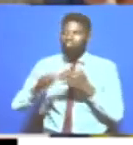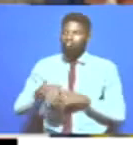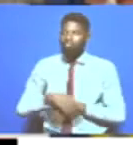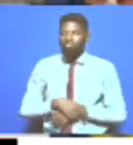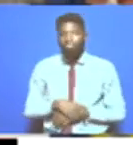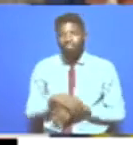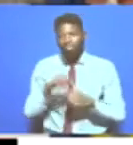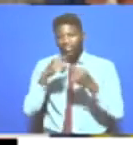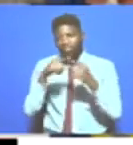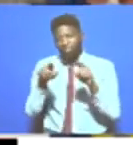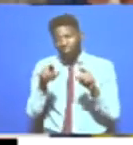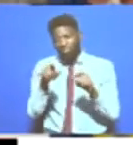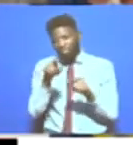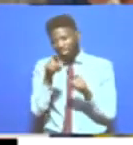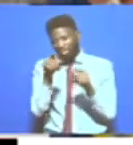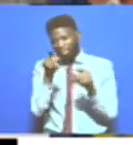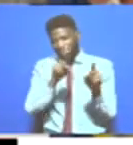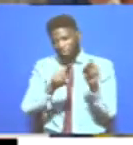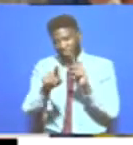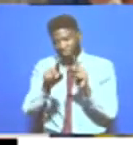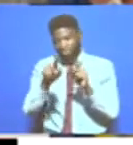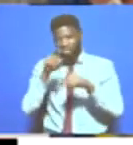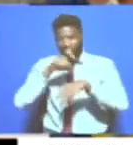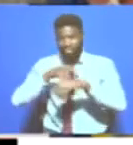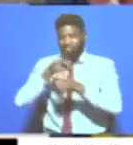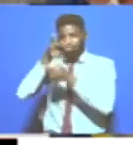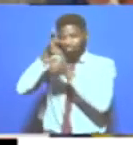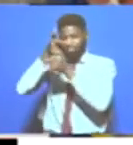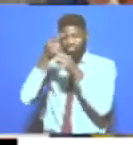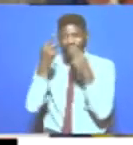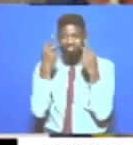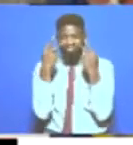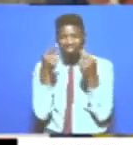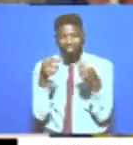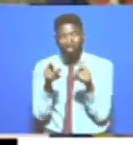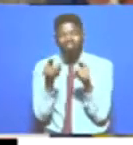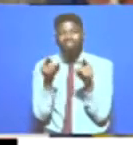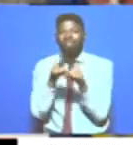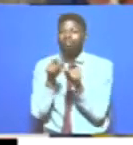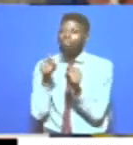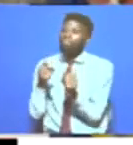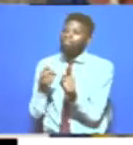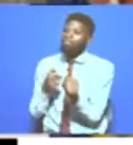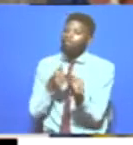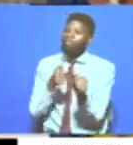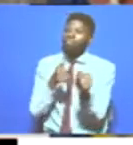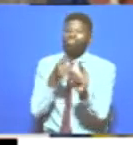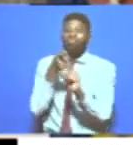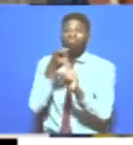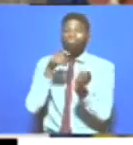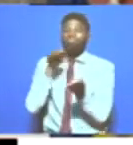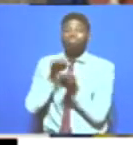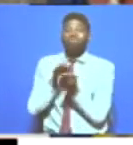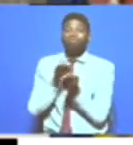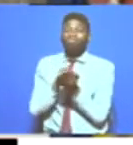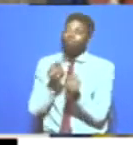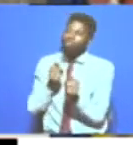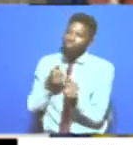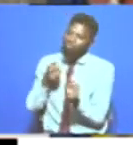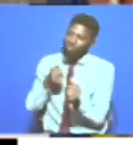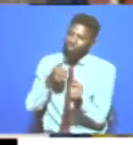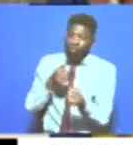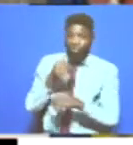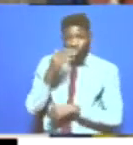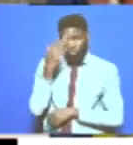watu tukiangalia kwa CCTV walikuwa wanatufuata kutoka kwa bank kwa maana